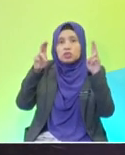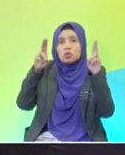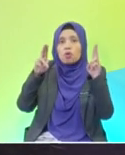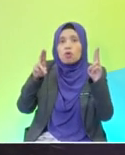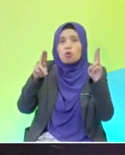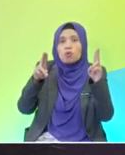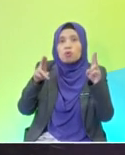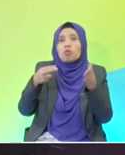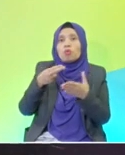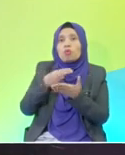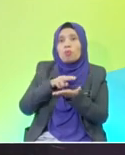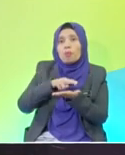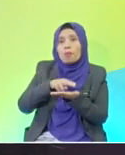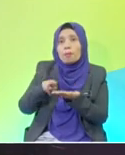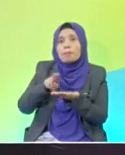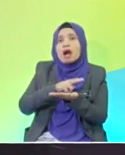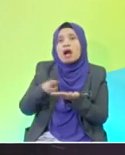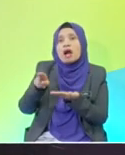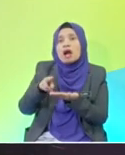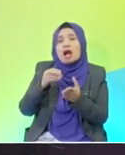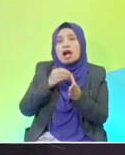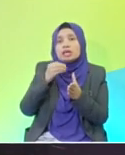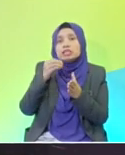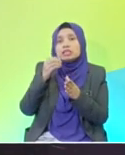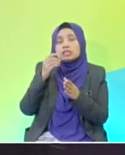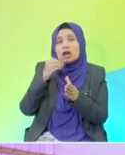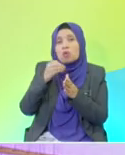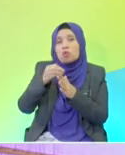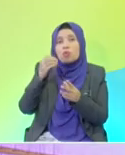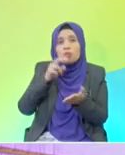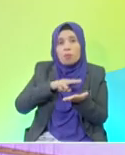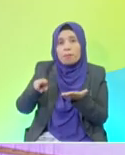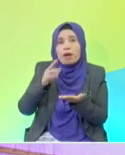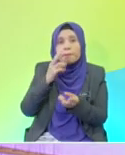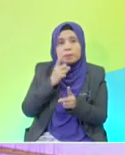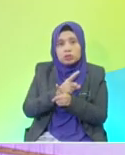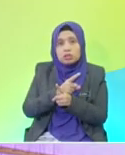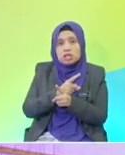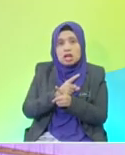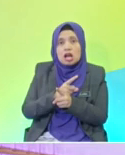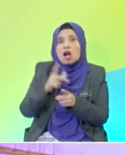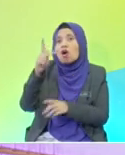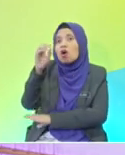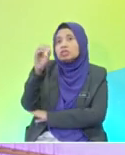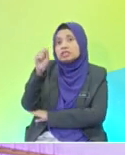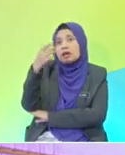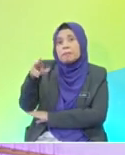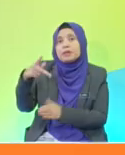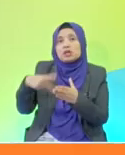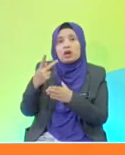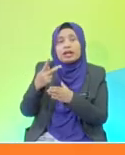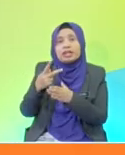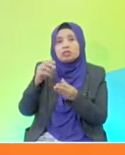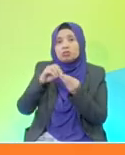ataupun kita Panggil sebagai upah ataupun upah benar yang kedua Ghost pengeluaran yang ketiga